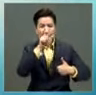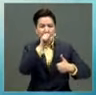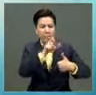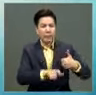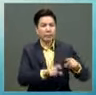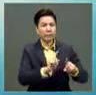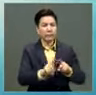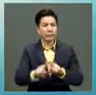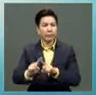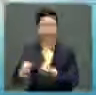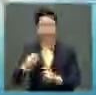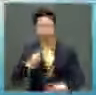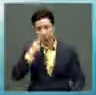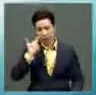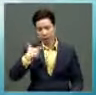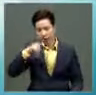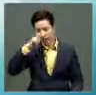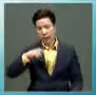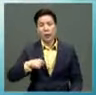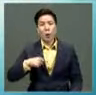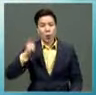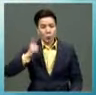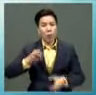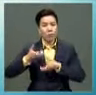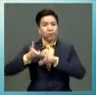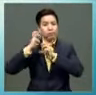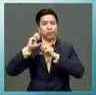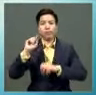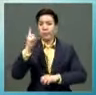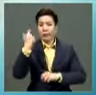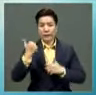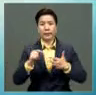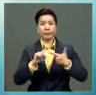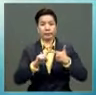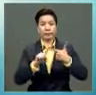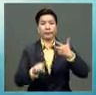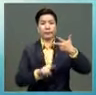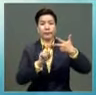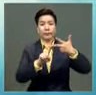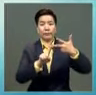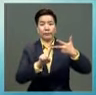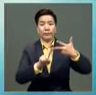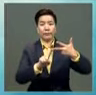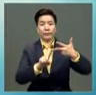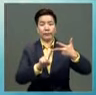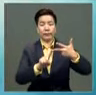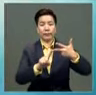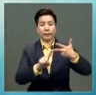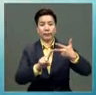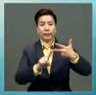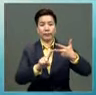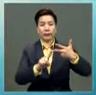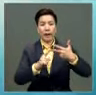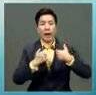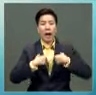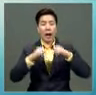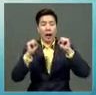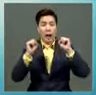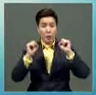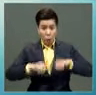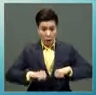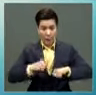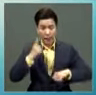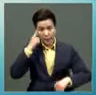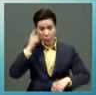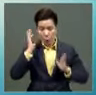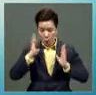ต่างๆที่เกิดขึ้นนะครับทำให้เราต้องทบทวนตรงนี้อันที่3ครับคือให้ชะลอการอนุญาตการเดินท